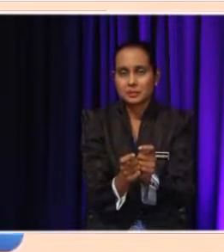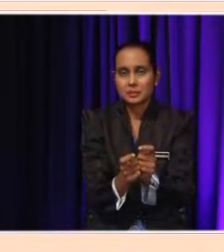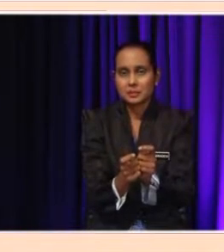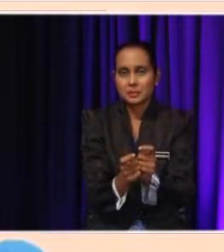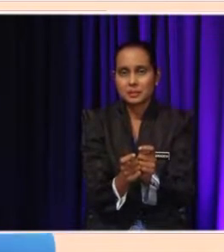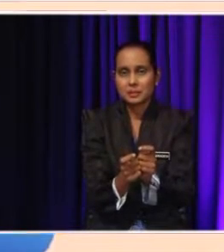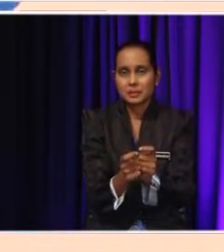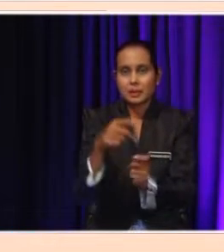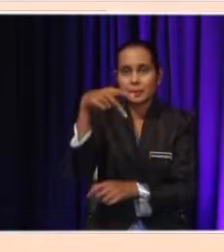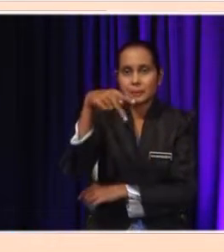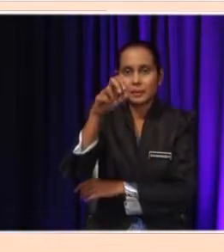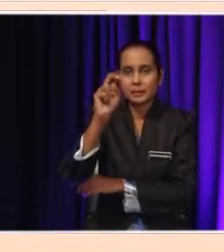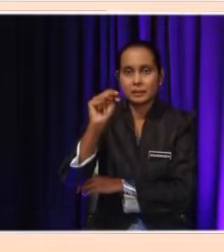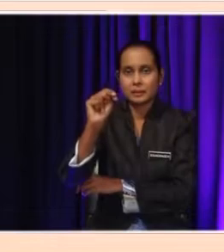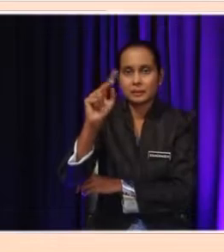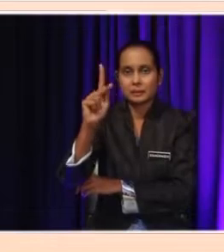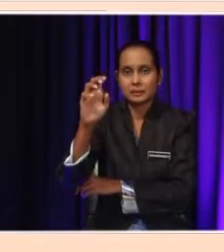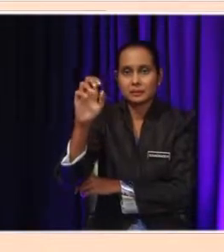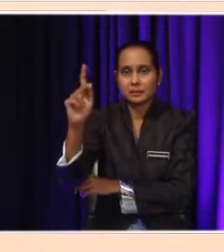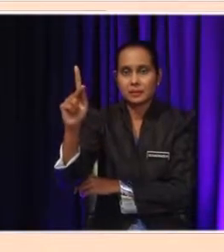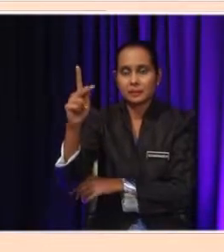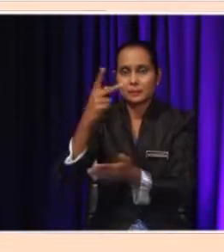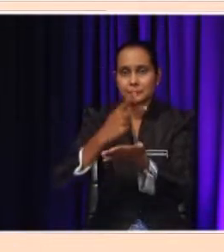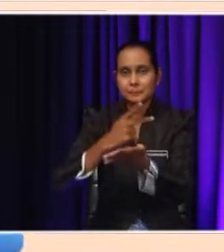pancake Panca oh betul